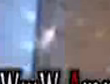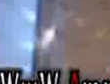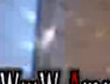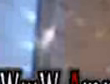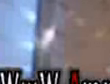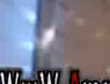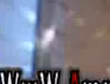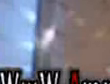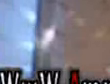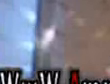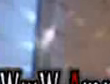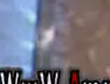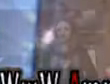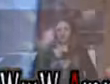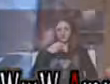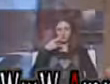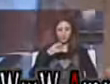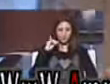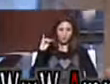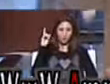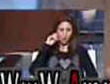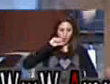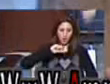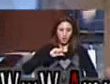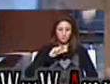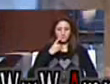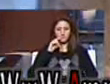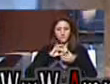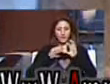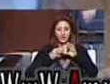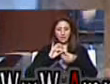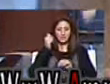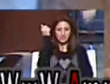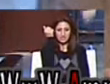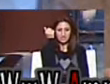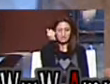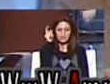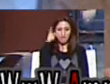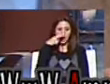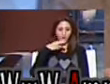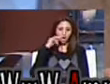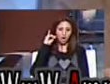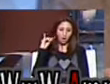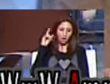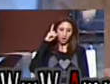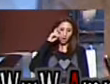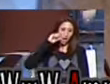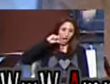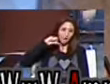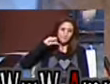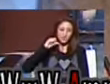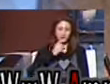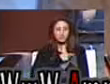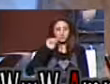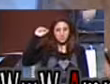مع تليفون الدكتور عمرو دراج امين الجمعيه التاسيسيه. اهلا بيك دكتور عمرو. اهلا يا دكتور عمرو، ازيك؟ الحمد لله. يعني خليني